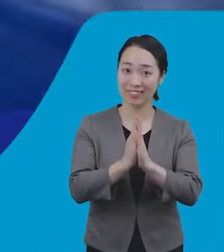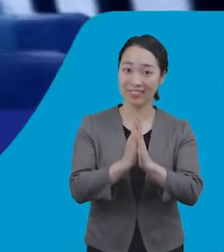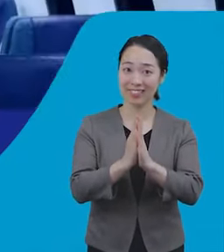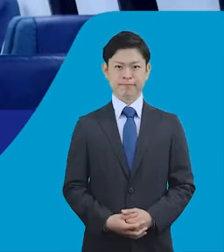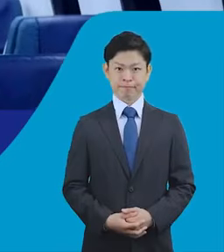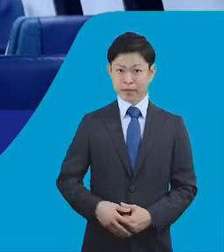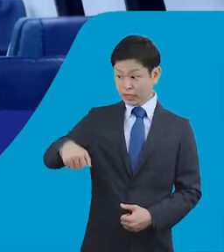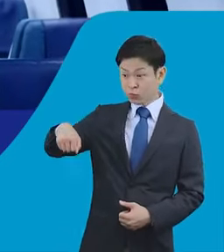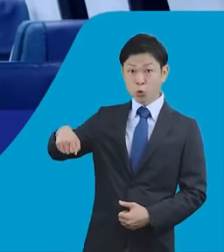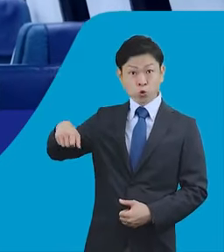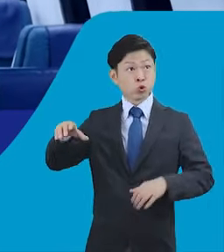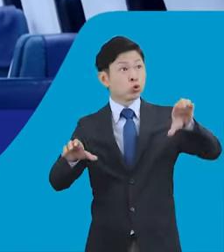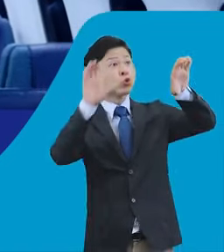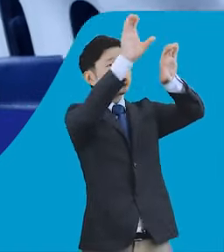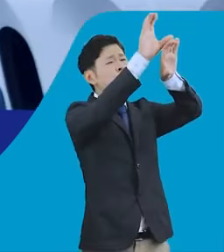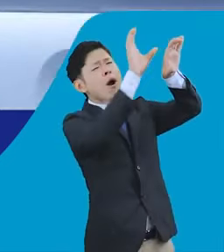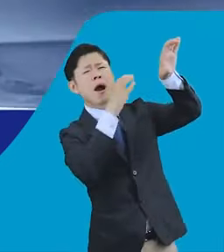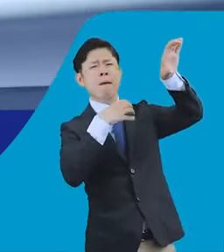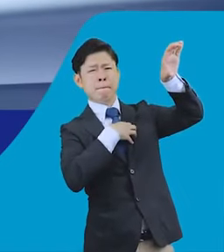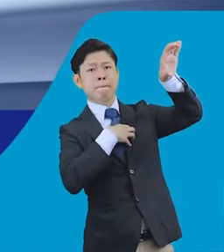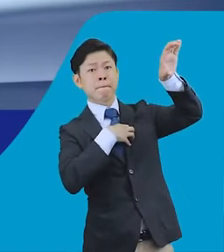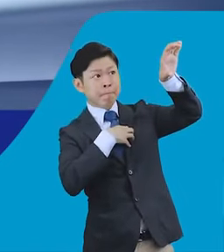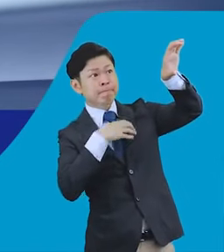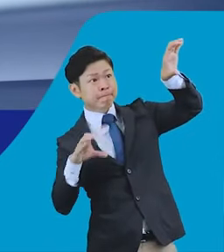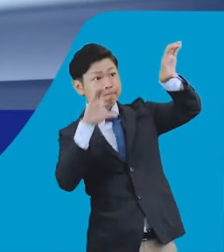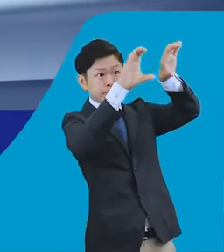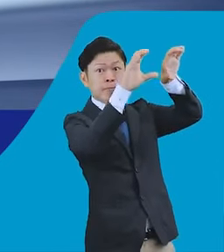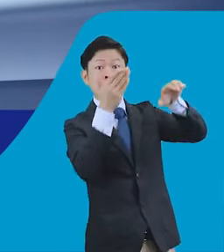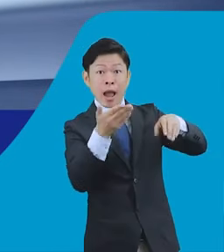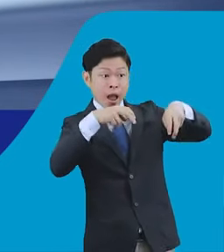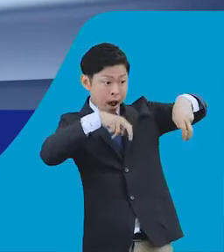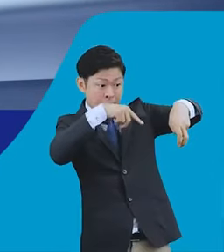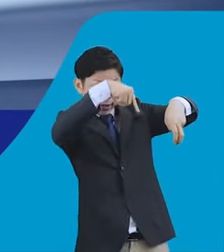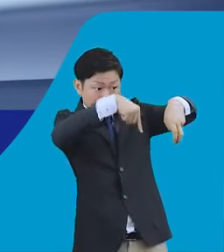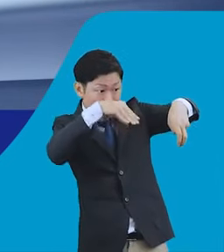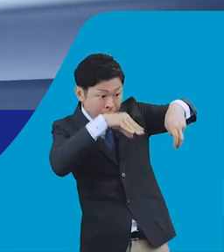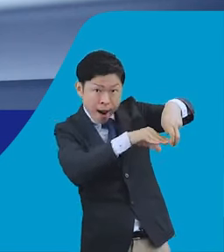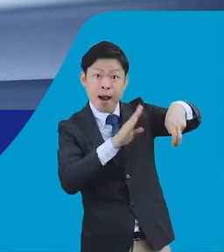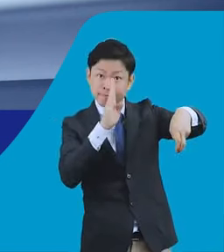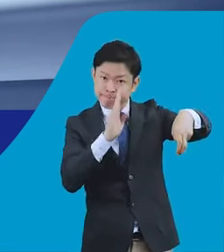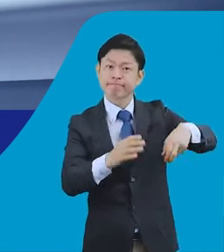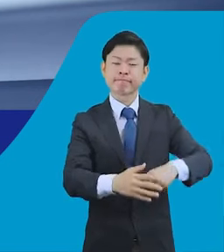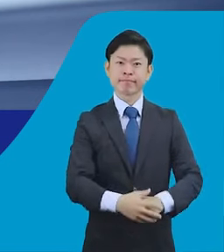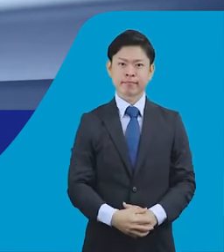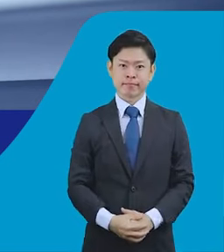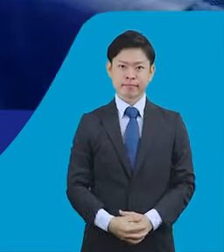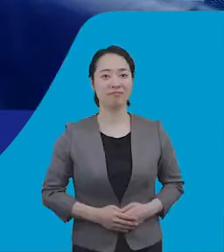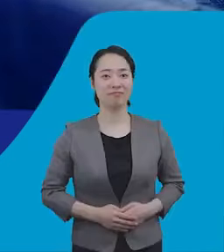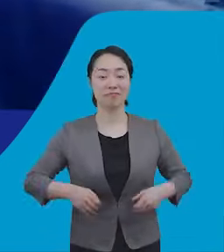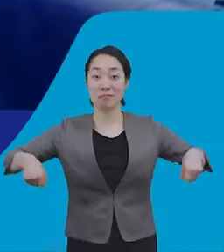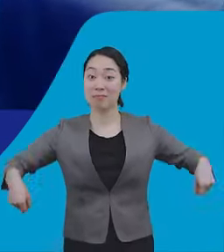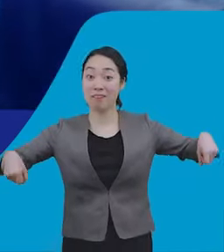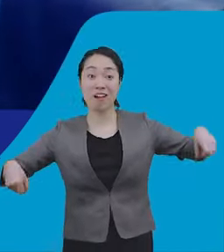instructions。 手荷物は重ねないように座席の上の物入れまたは前の座席の下に収納してください。手荷物が滑り出る恐れがあります